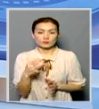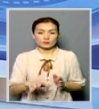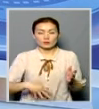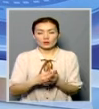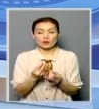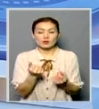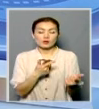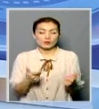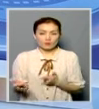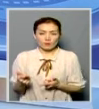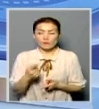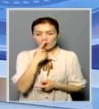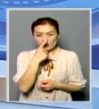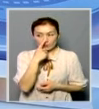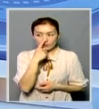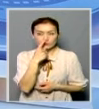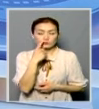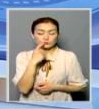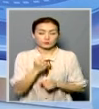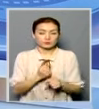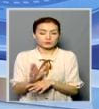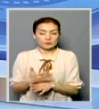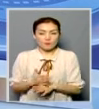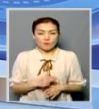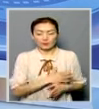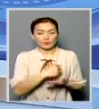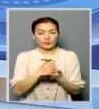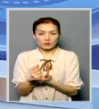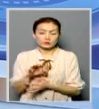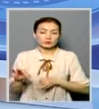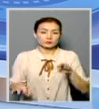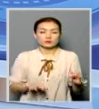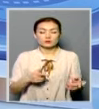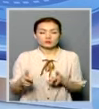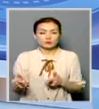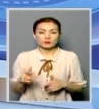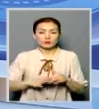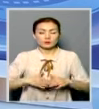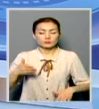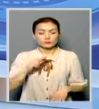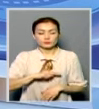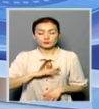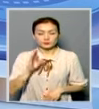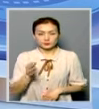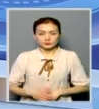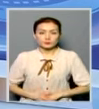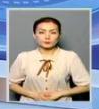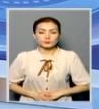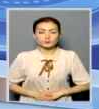уже готовы. И вот как только будет разработана и утверждена проектно-сметная документация, специалисты приступят к своей